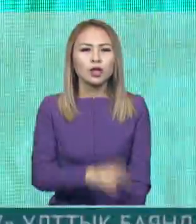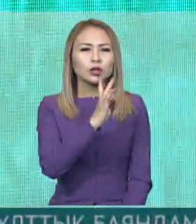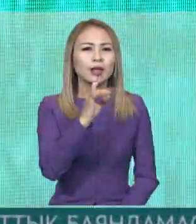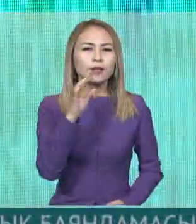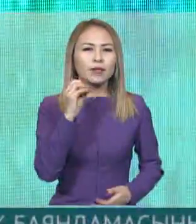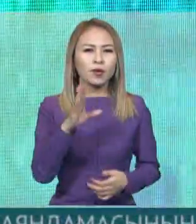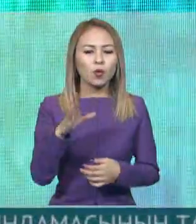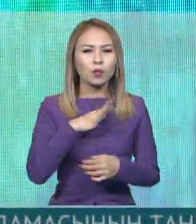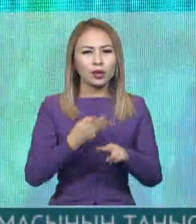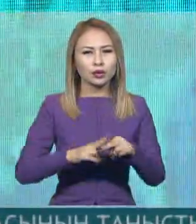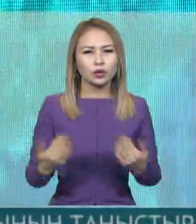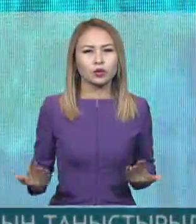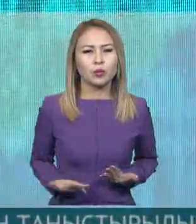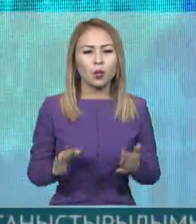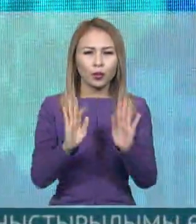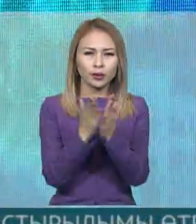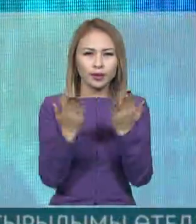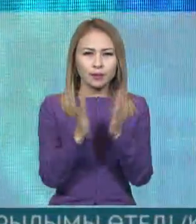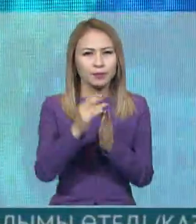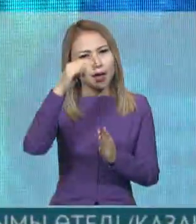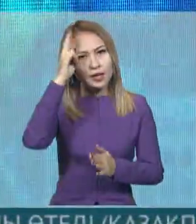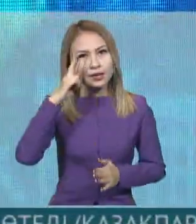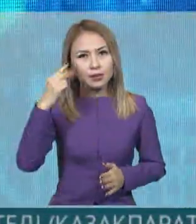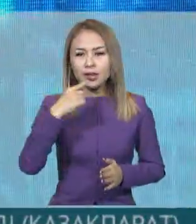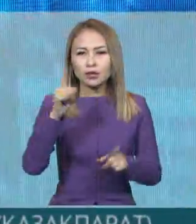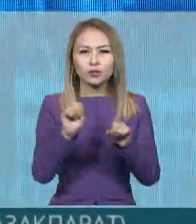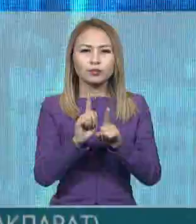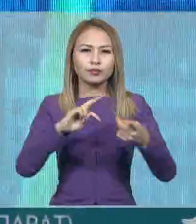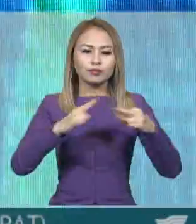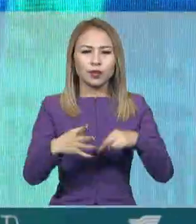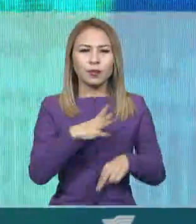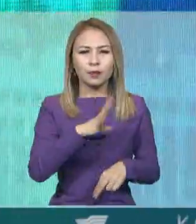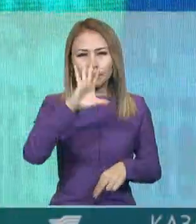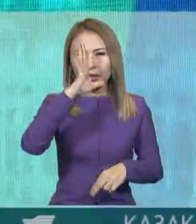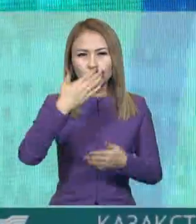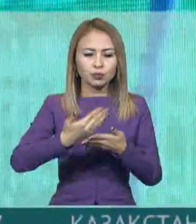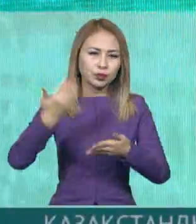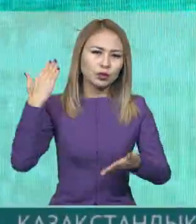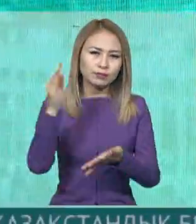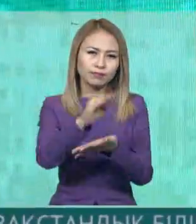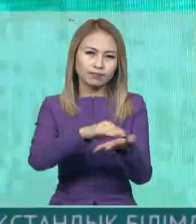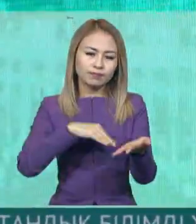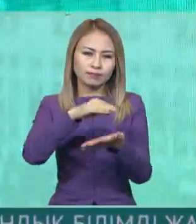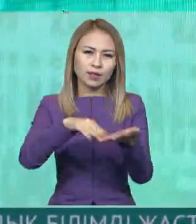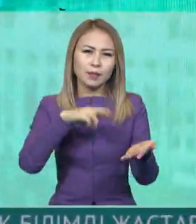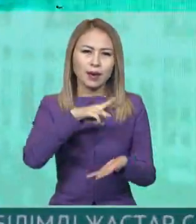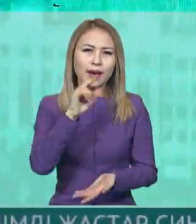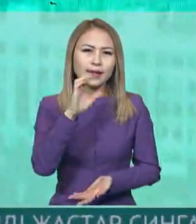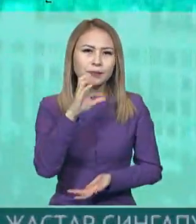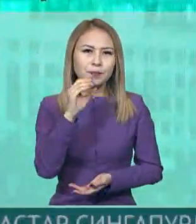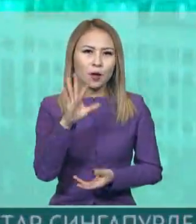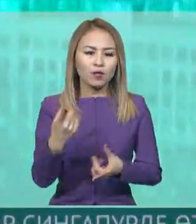Нұрсұлтан Назарбаев «Өмір баян» кітабы енді Әзірбайжан тілінде де жарыққа шықты. Осыдан 5 жыл бұрын жазылған Махмұт Қасымбековтың